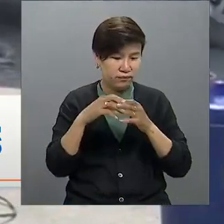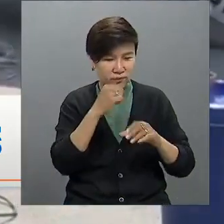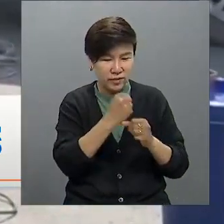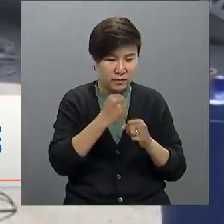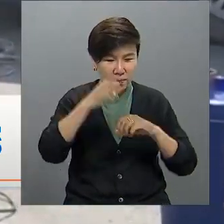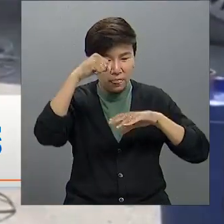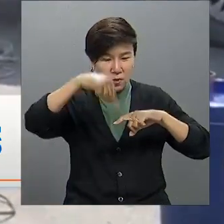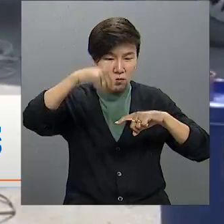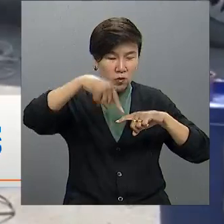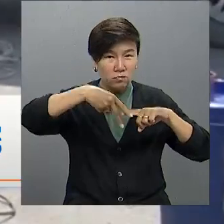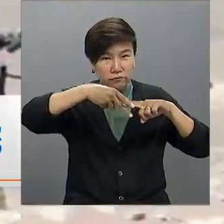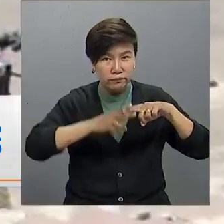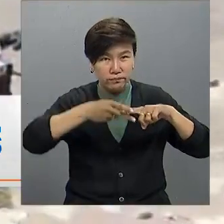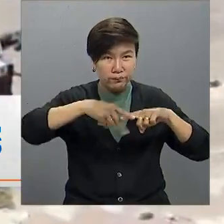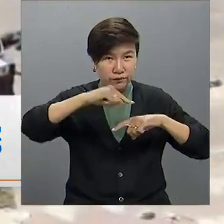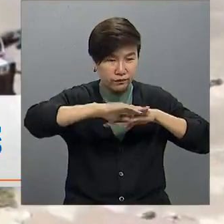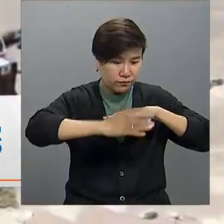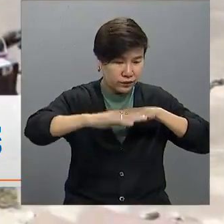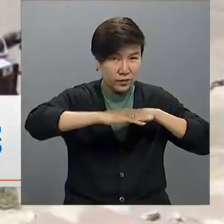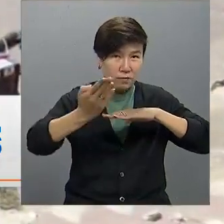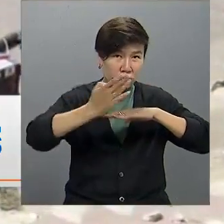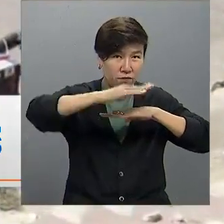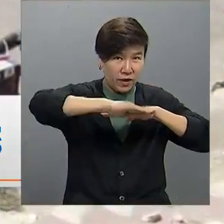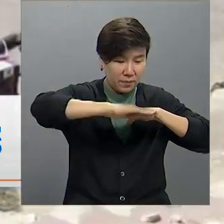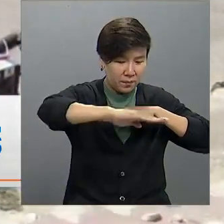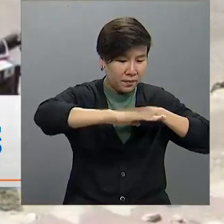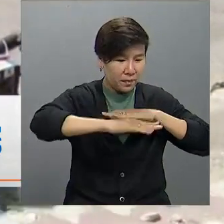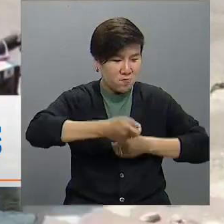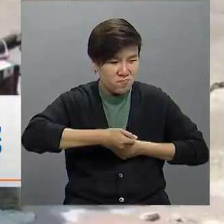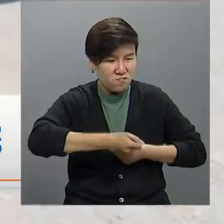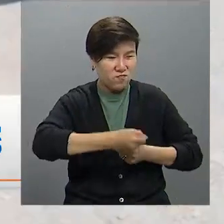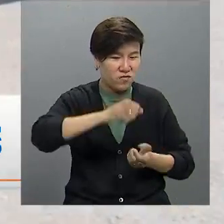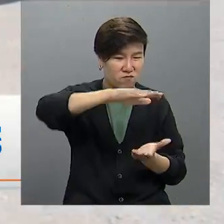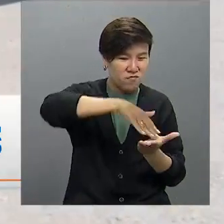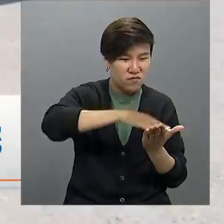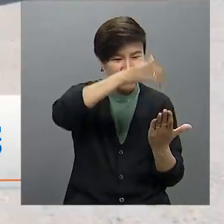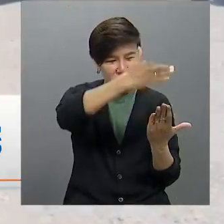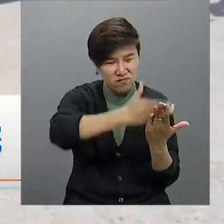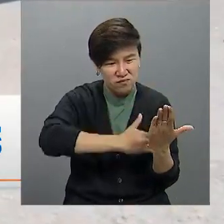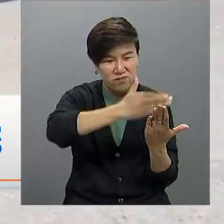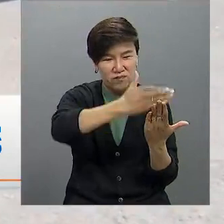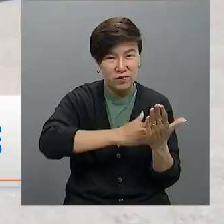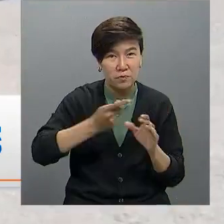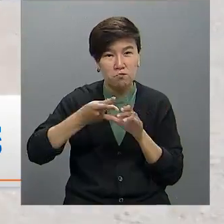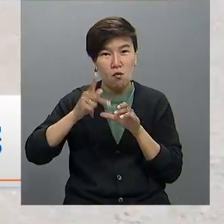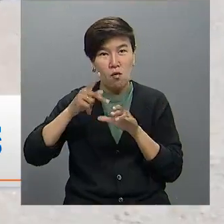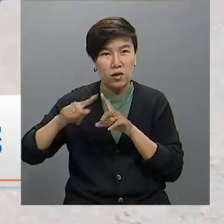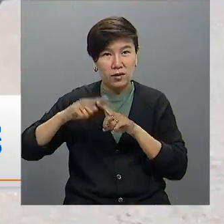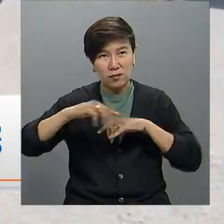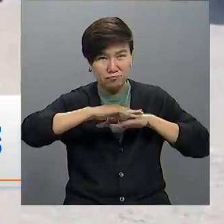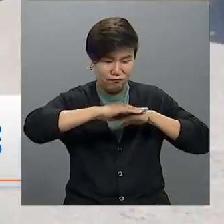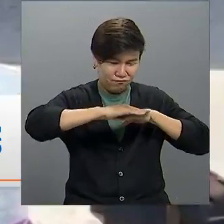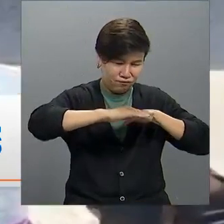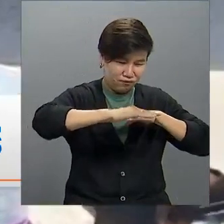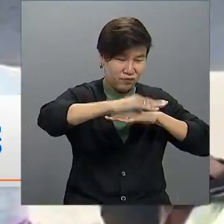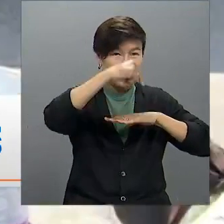เรียนผ่านร้องทุกข์ลงป้ายนี้มาเลยนะคะโดยเจ้าหน้าที่เขาก็ซ่อมแซมเทปูนคอนกรีตฝาท่อแตกเดิม